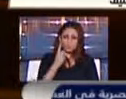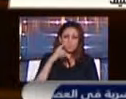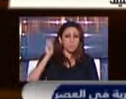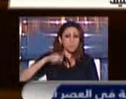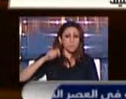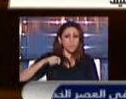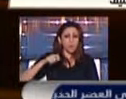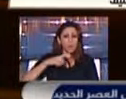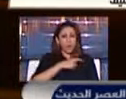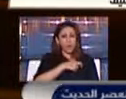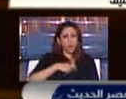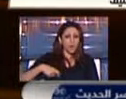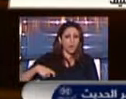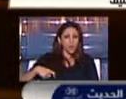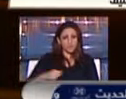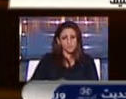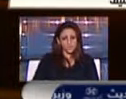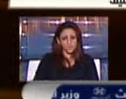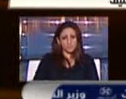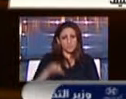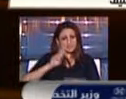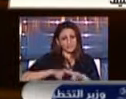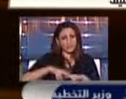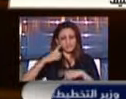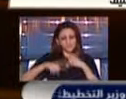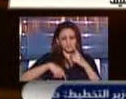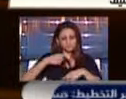المحاكمات اللي المفروض انها هتتم تاني